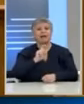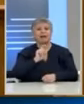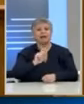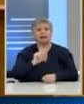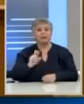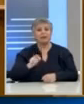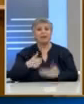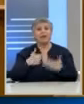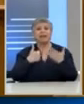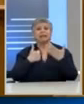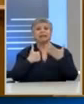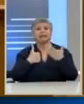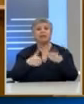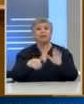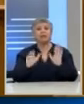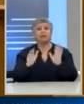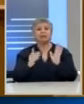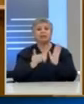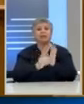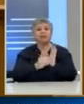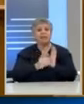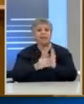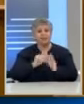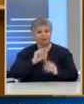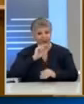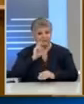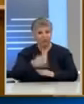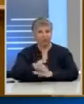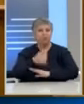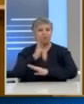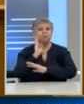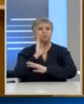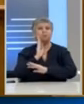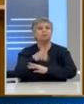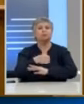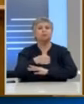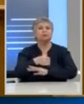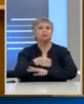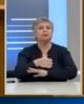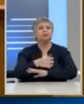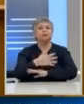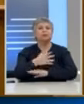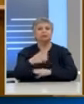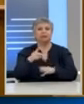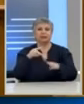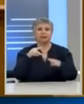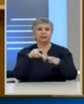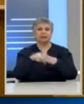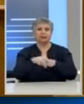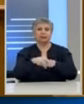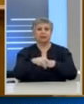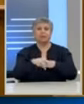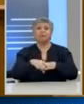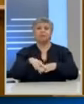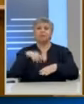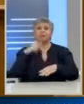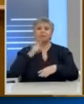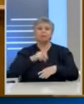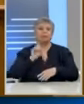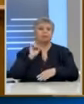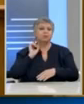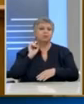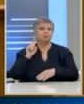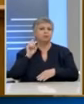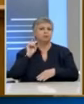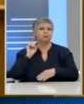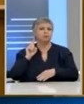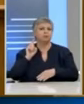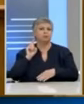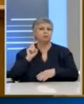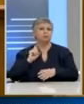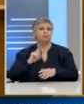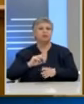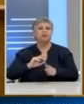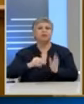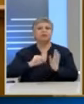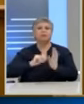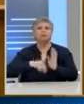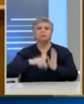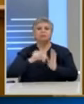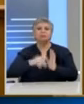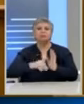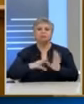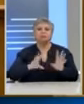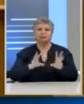σε μεγάλη τράπεζα για παραβάσεις της εργατικής νομοθεσίας, για 100 και πλέον παραβάσεις της εργατικής